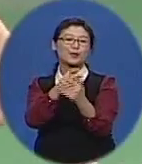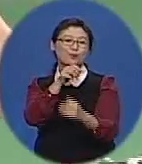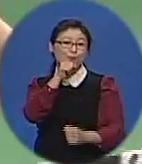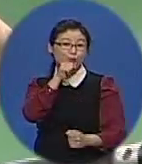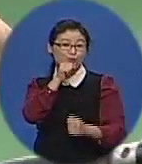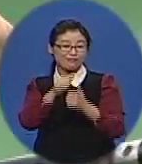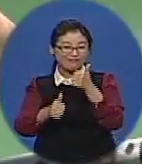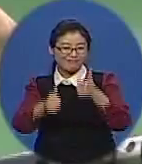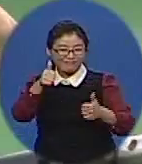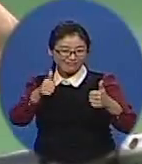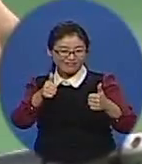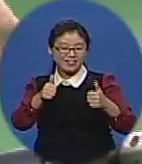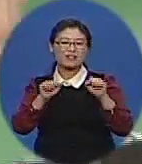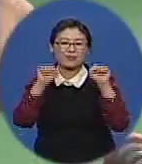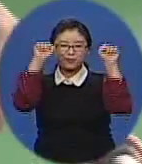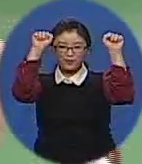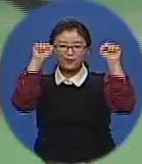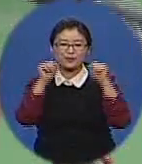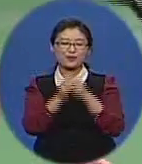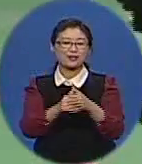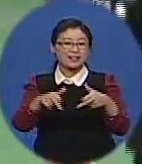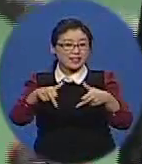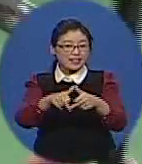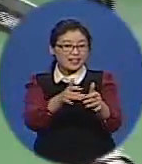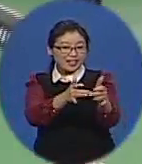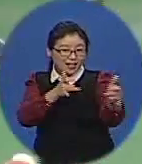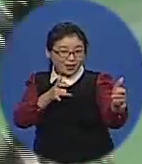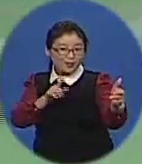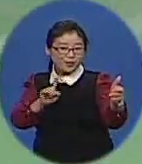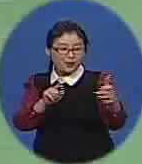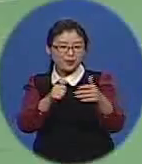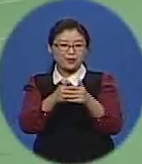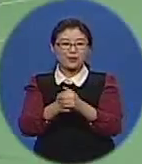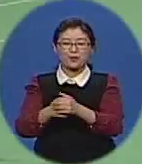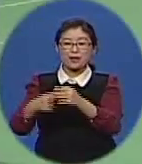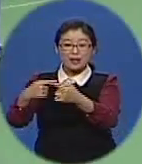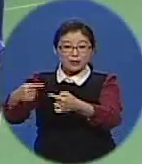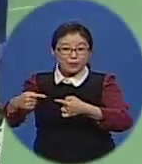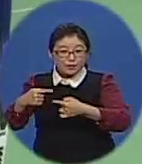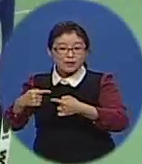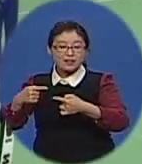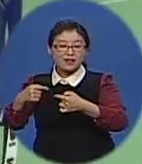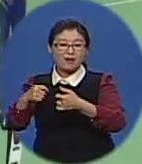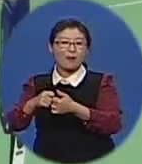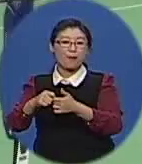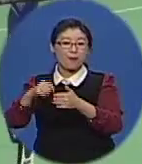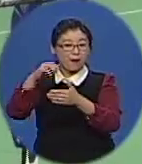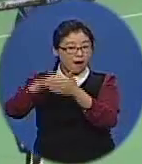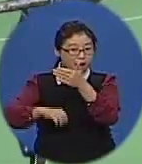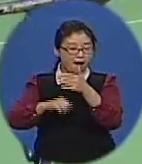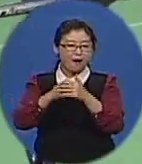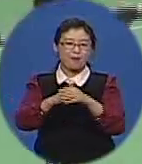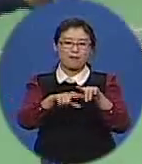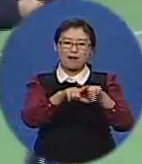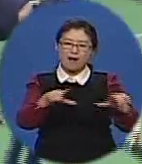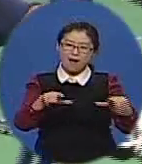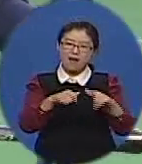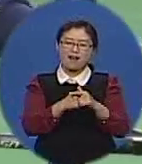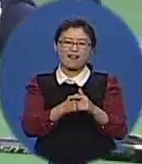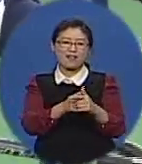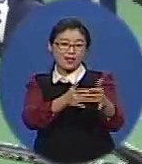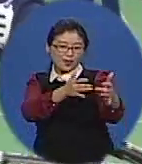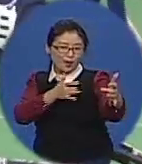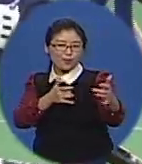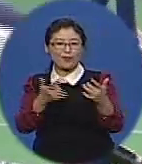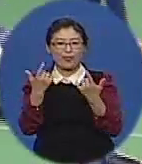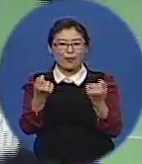겨루는 스포츠. 장애인 양궁 경기는 휠체어 규정을 제외한 모든 규칙이 일반 양궁과 동일해 장애인